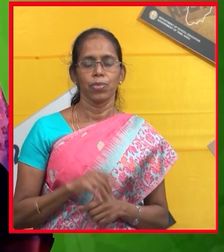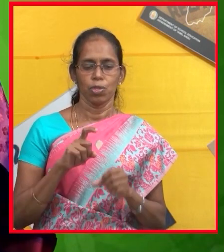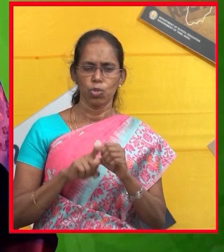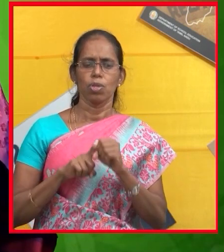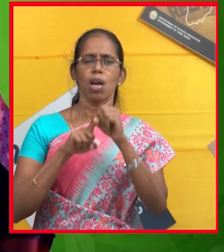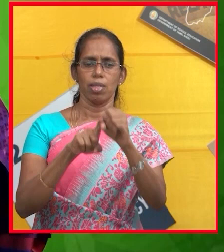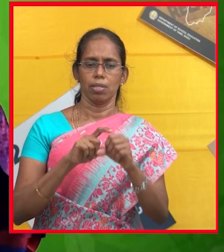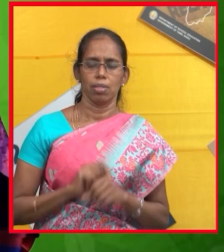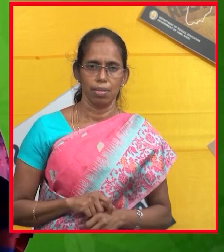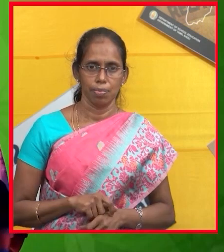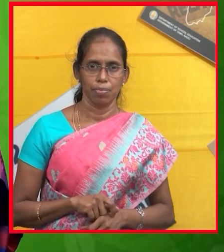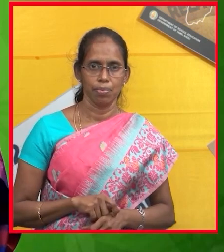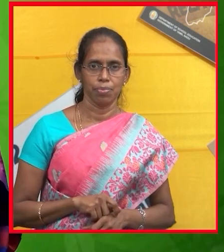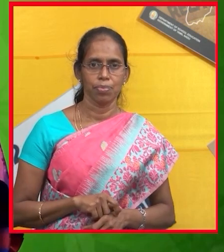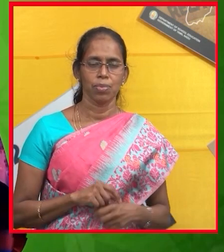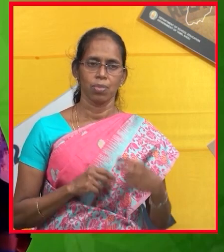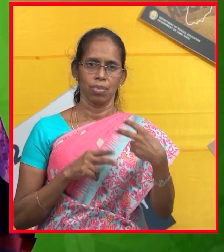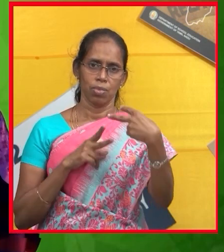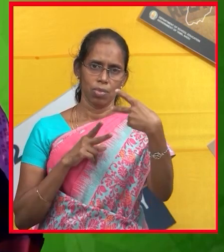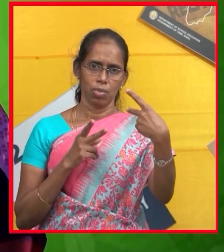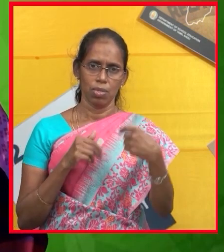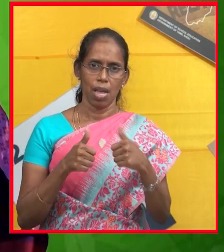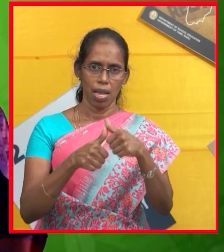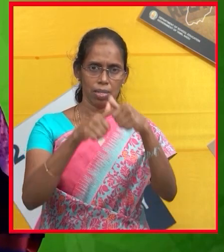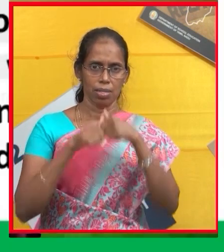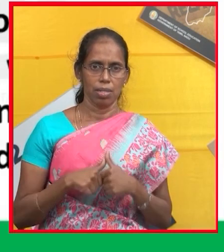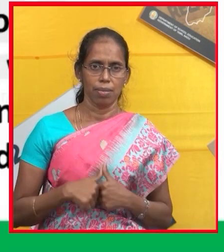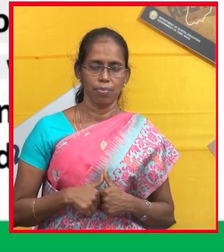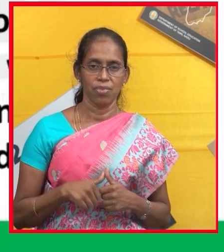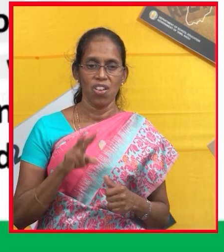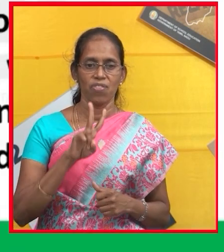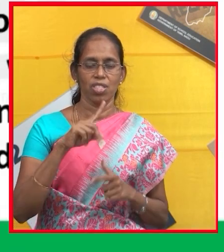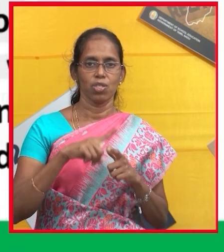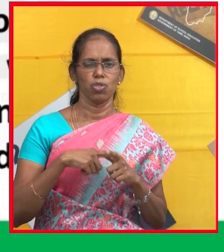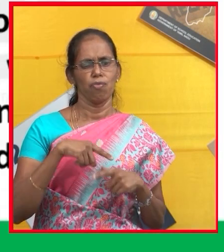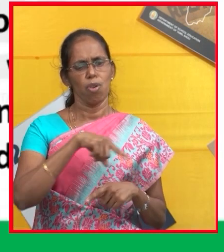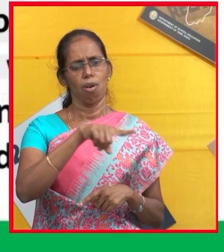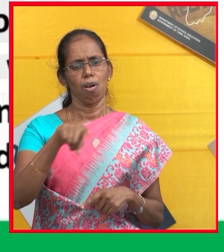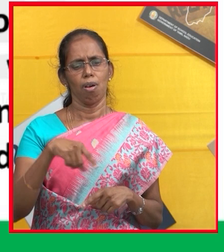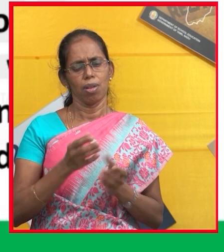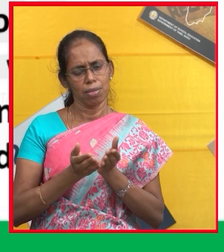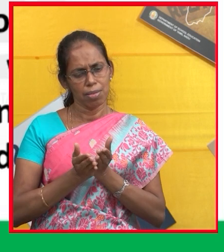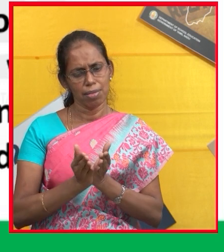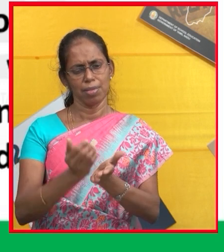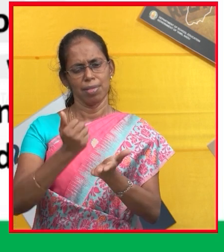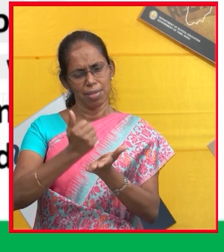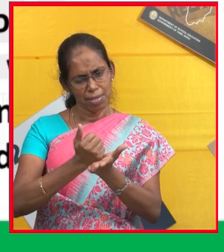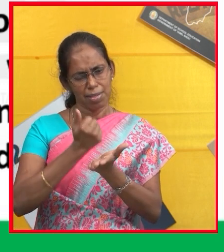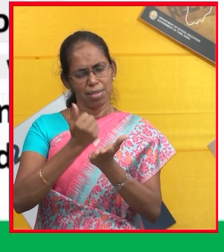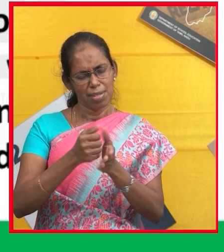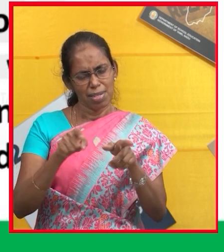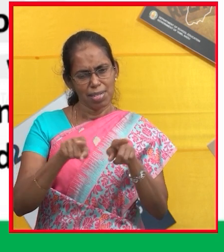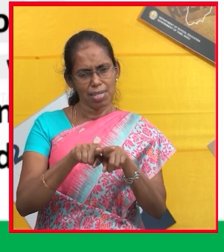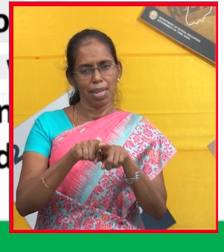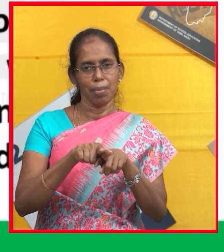இன்டர்வியூவை கேட்குறாங்க. அதை ரிப்ளை பண்ணுறாங்க கேப்டன் வார்த்திகா ஜோஷி. We have all sailed and trained the same